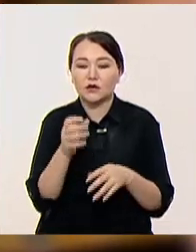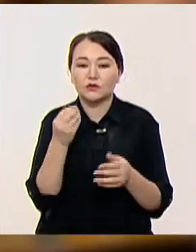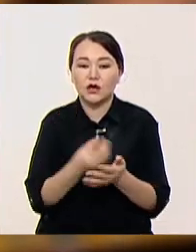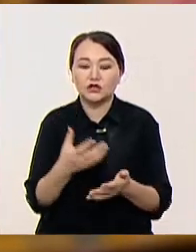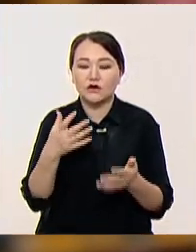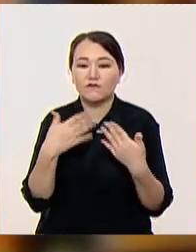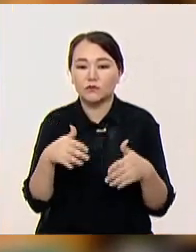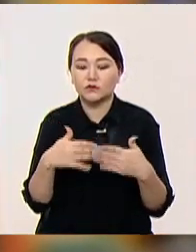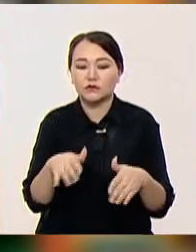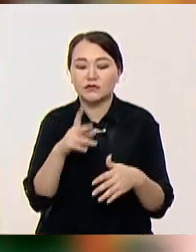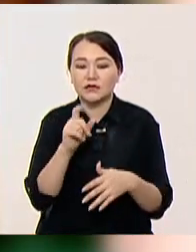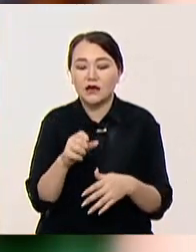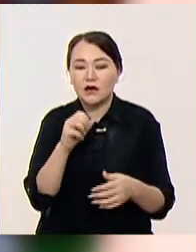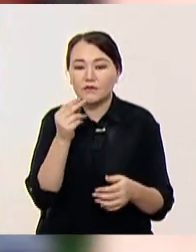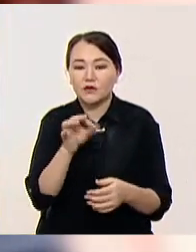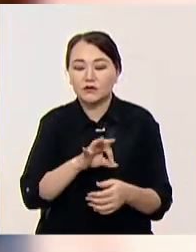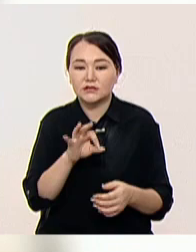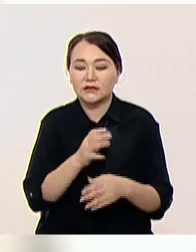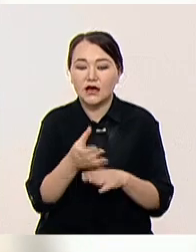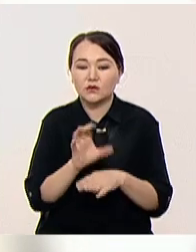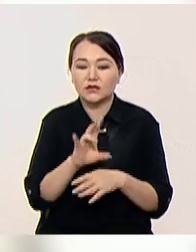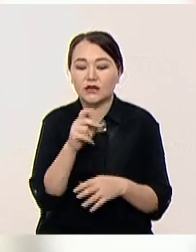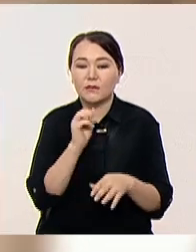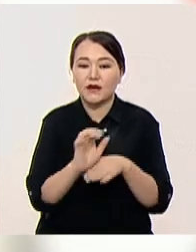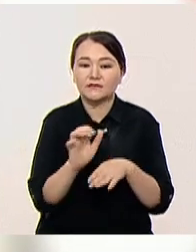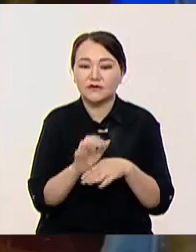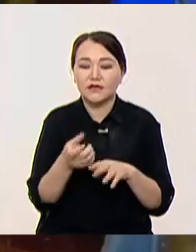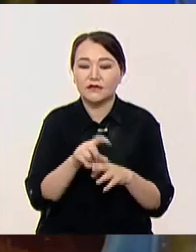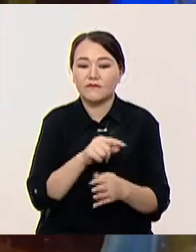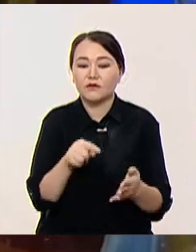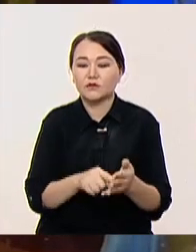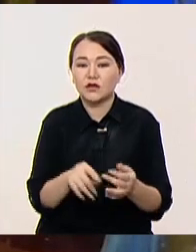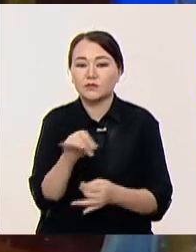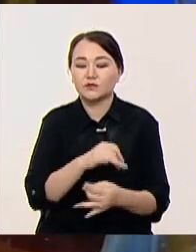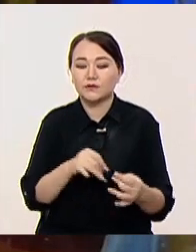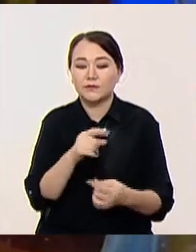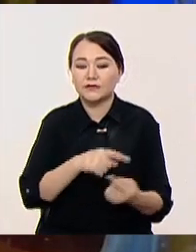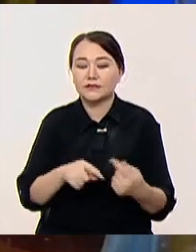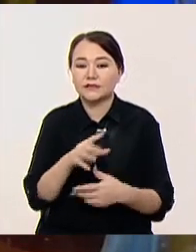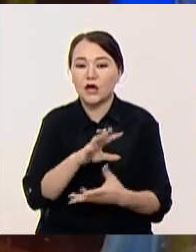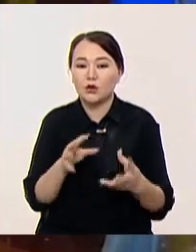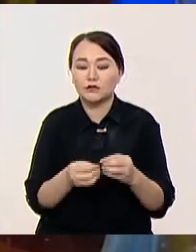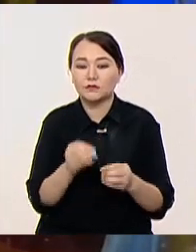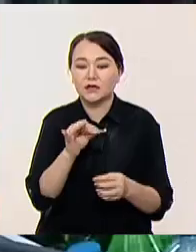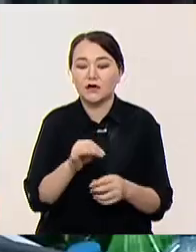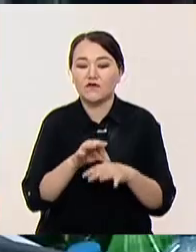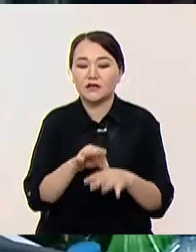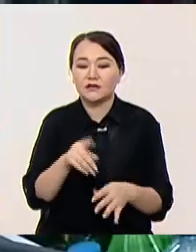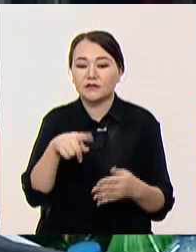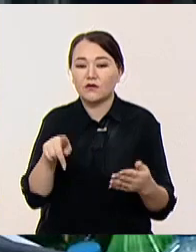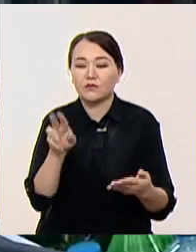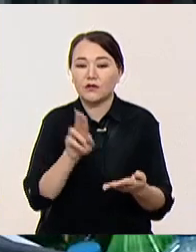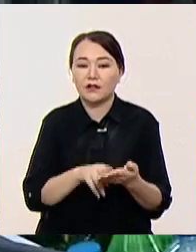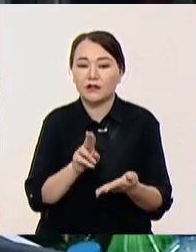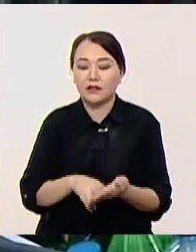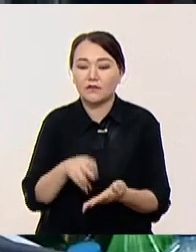выпускаемой продукции из-за финансовой нагрузки на производителей. Этот вопрос обсудили с бизнес-сообществом и решили, что вводить маркировку на напитки